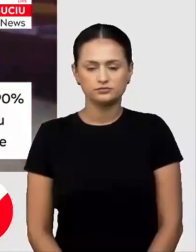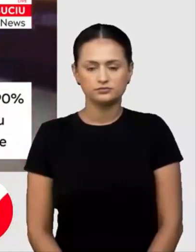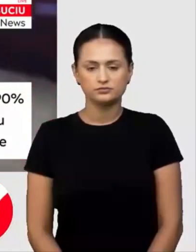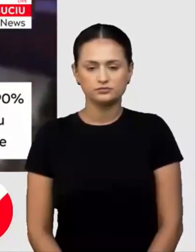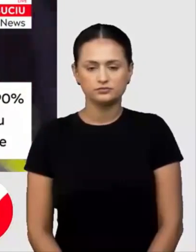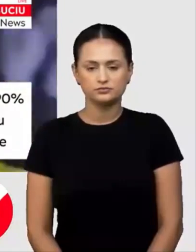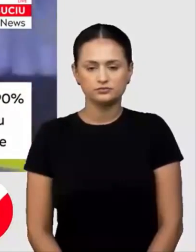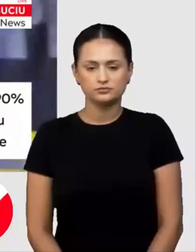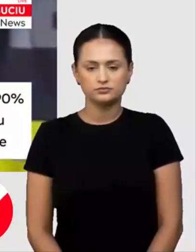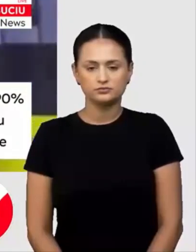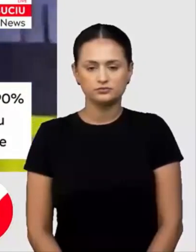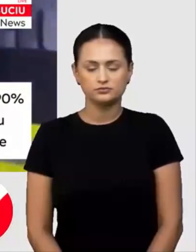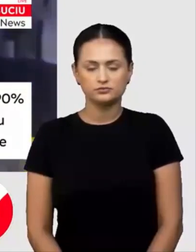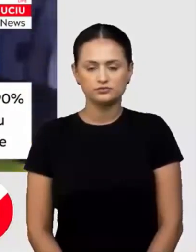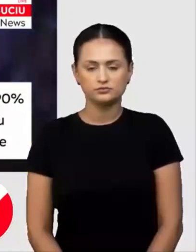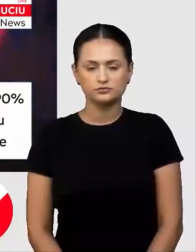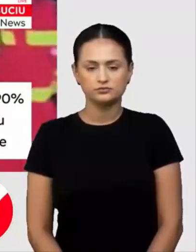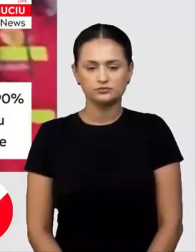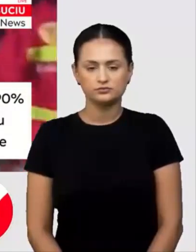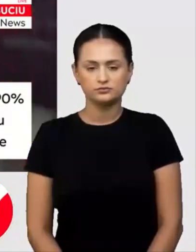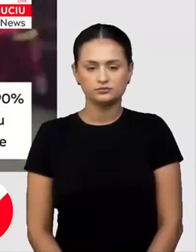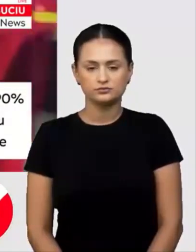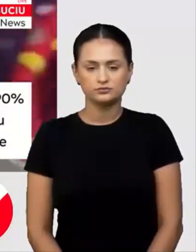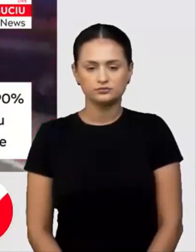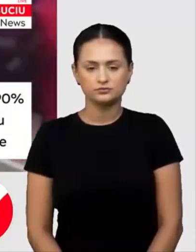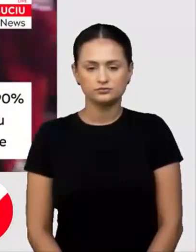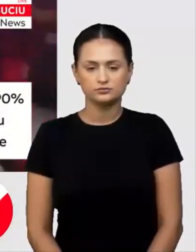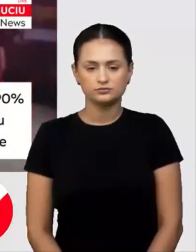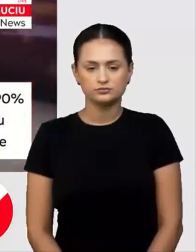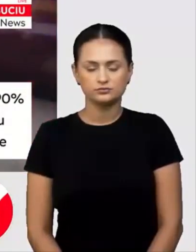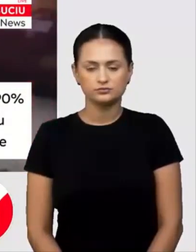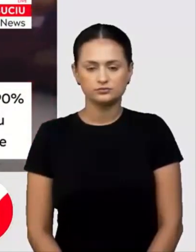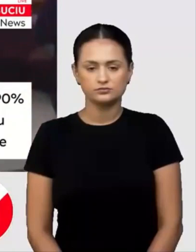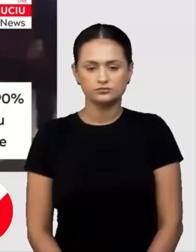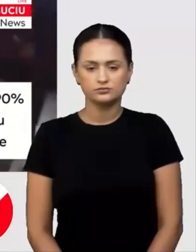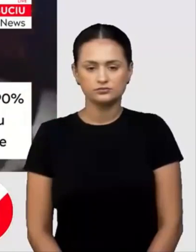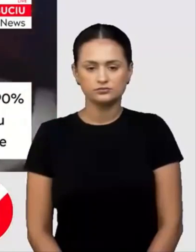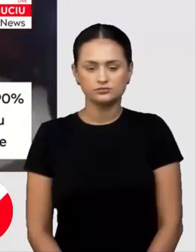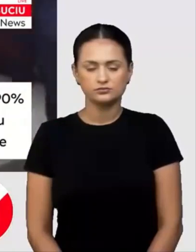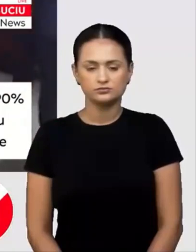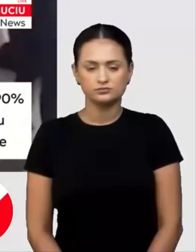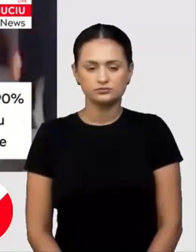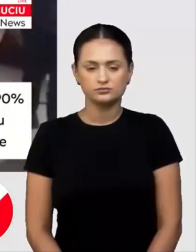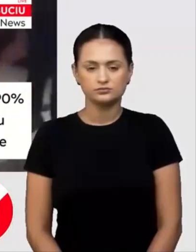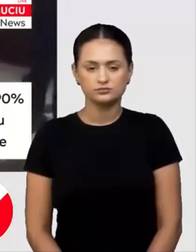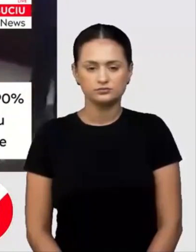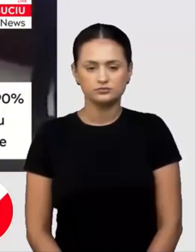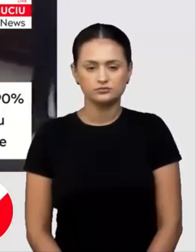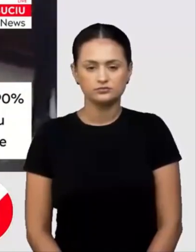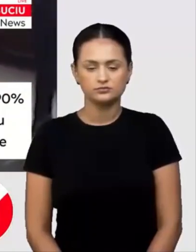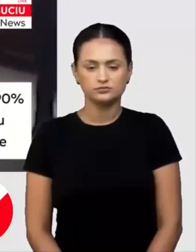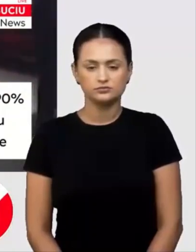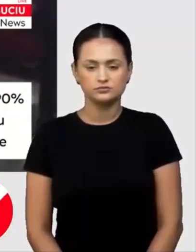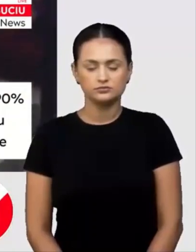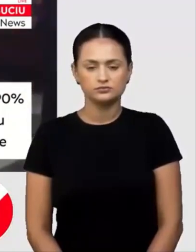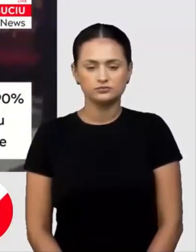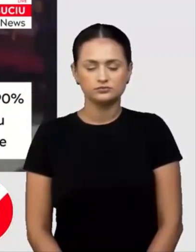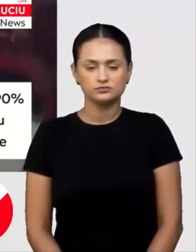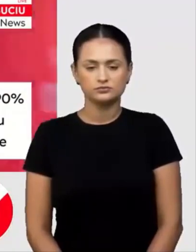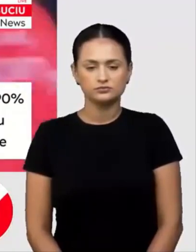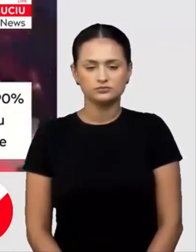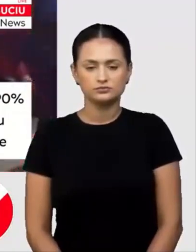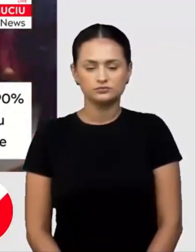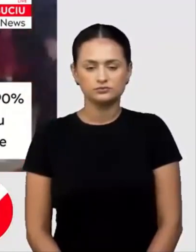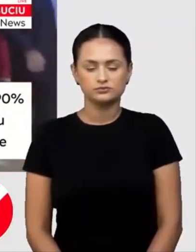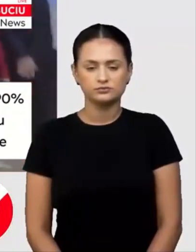pacienți care au fost deja transferați în străinătate din cauza arsurilor foarte foarte grave Mulțumesc tare mult Laura